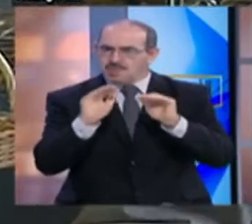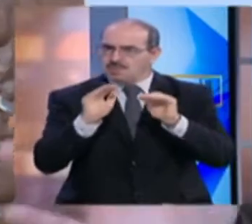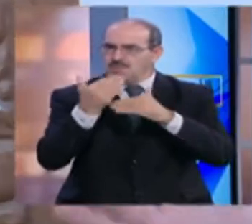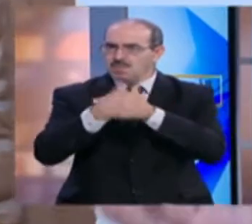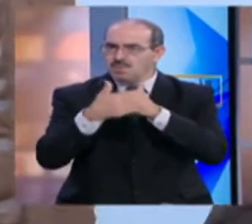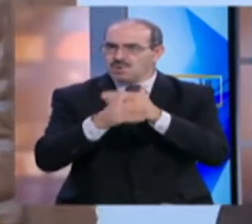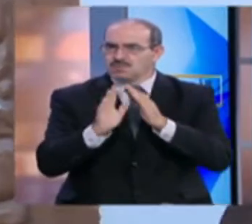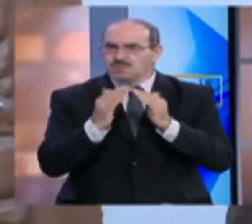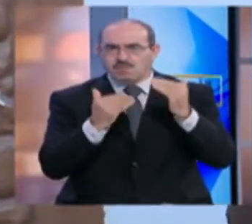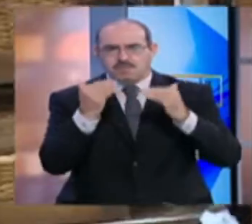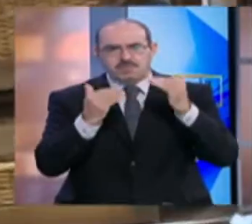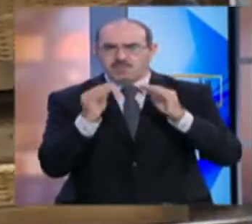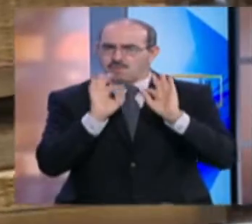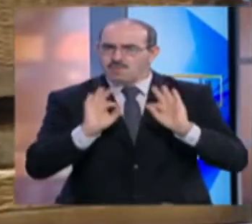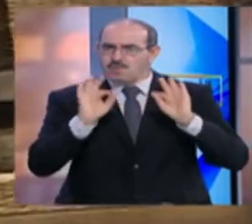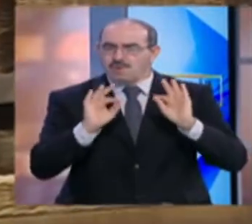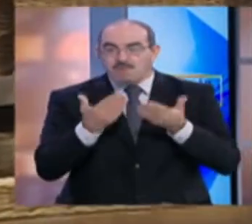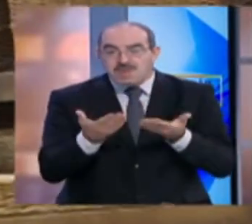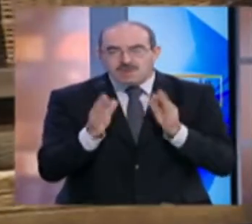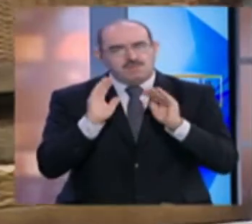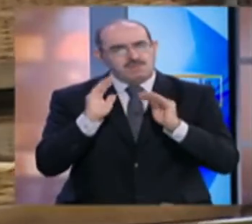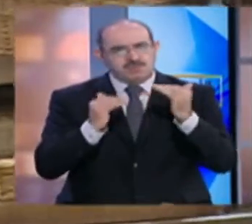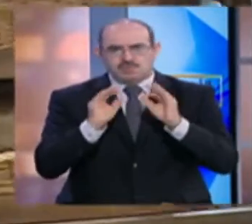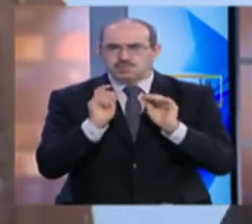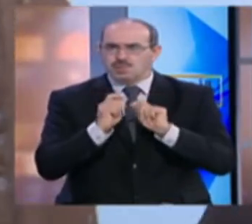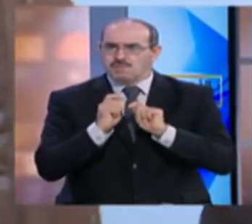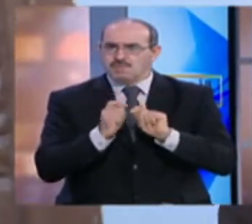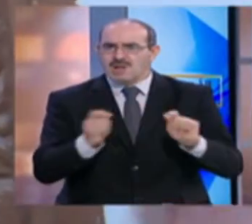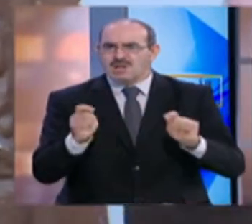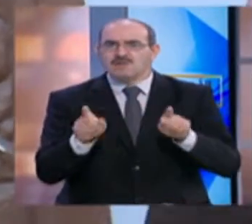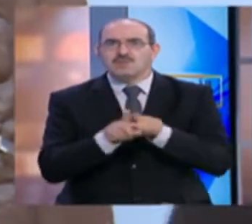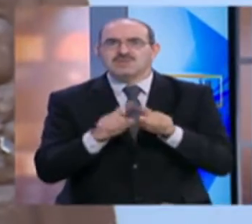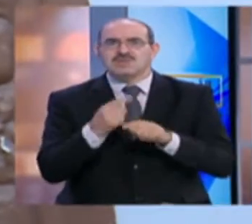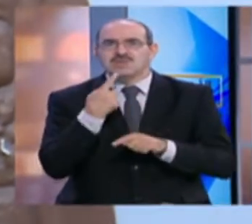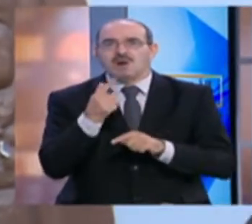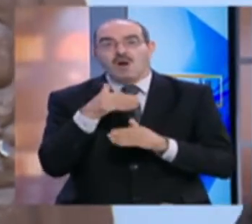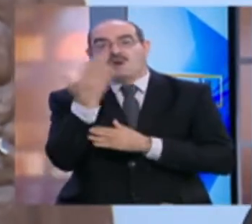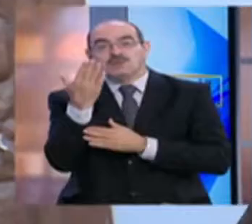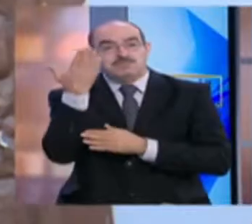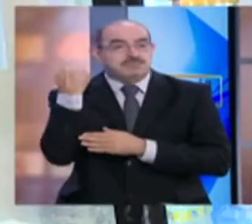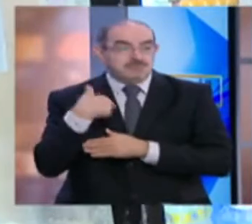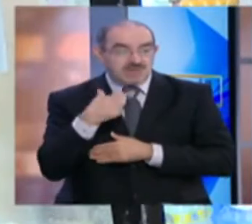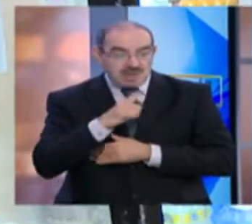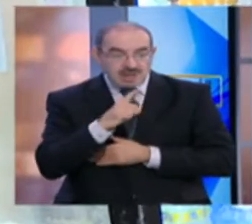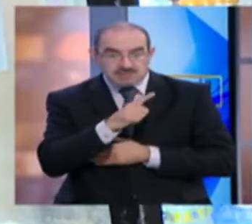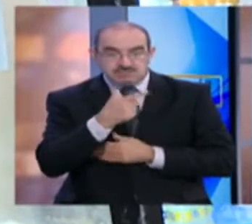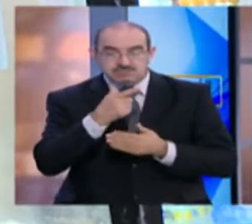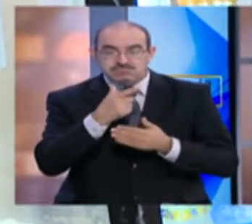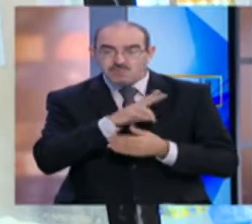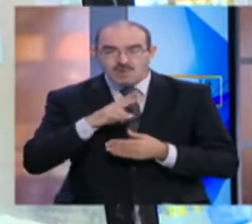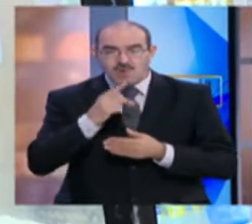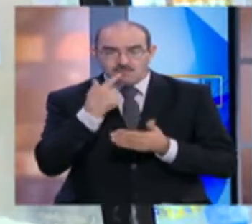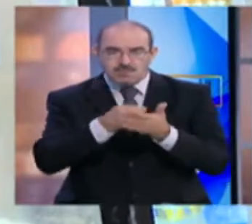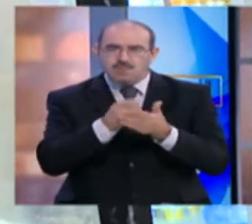اللي تبغي. ما زاد ما والو كل مومون في بالكل اليوم شريته هنا ما زادش عيار الله اعلم. الحفاظ